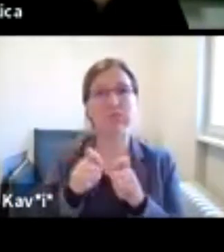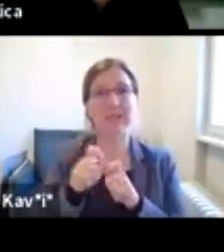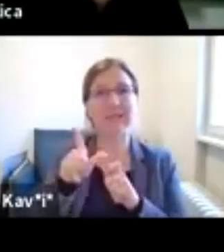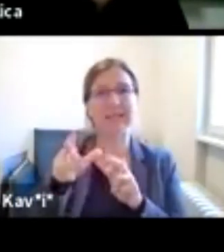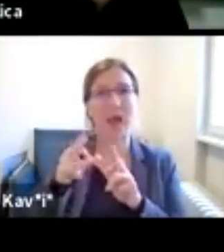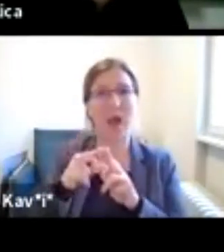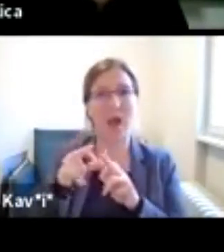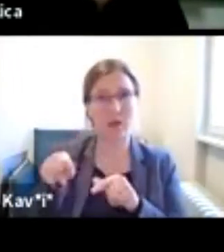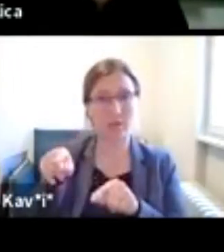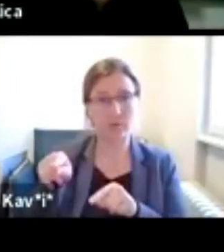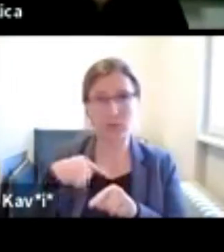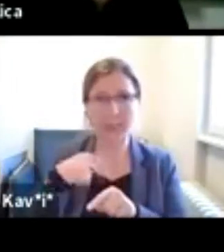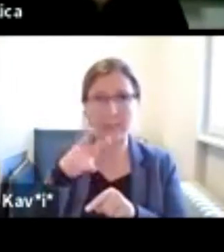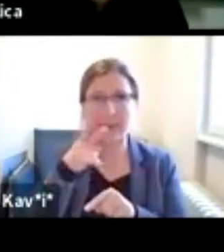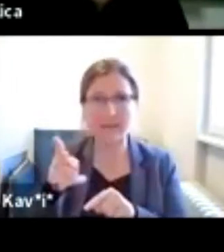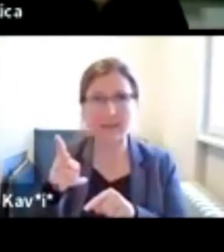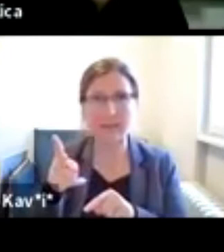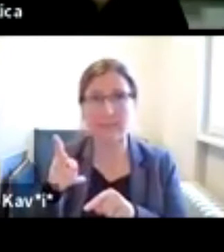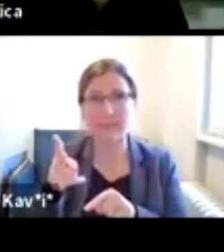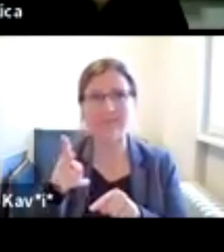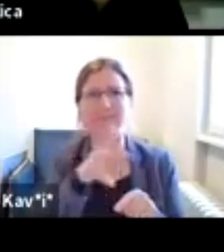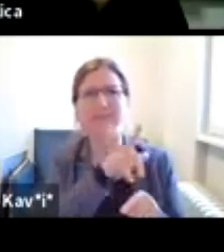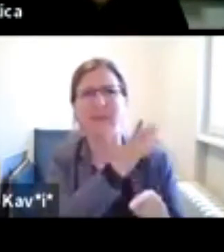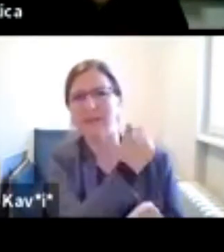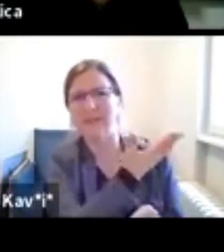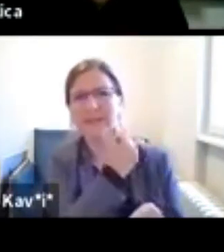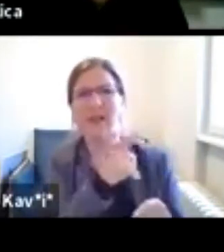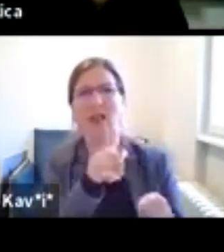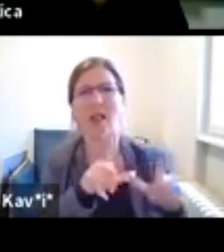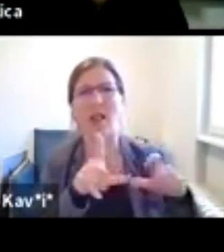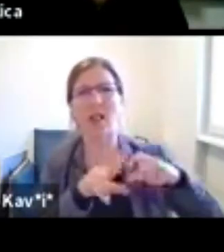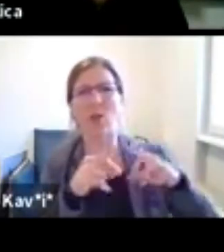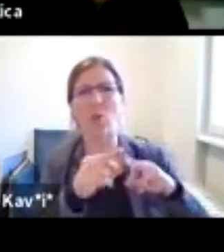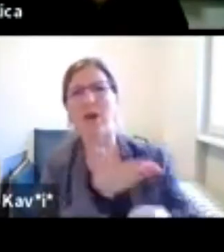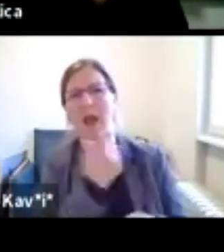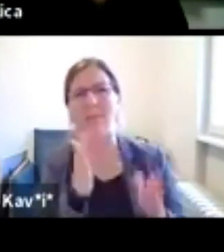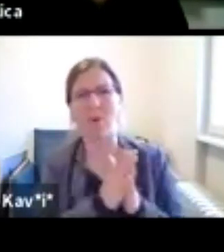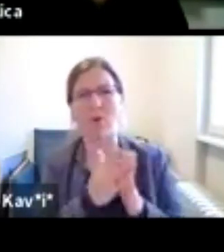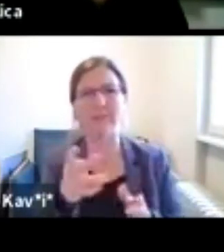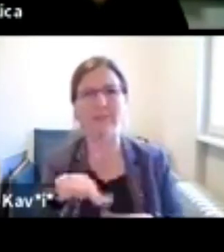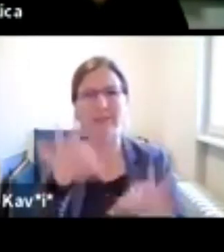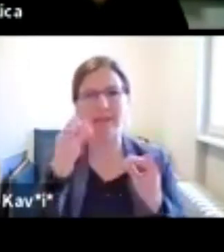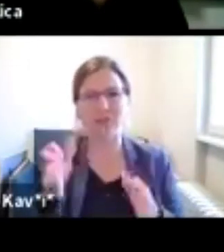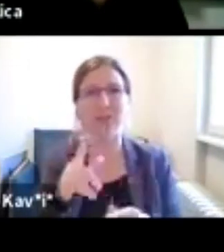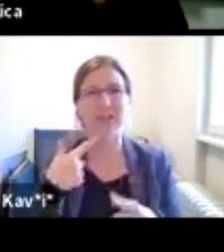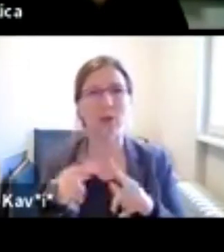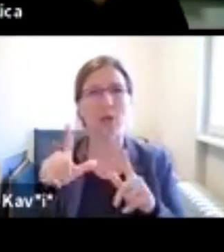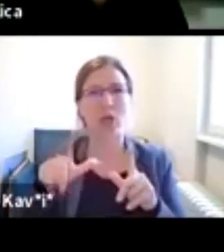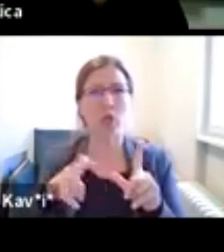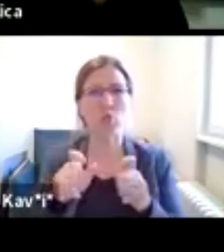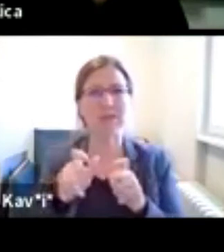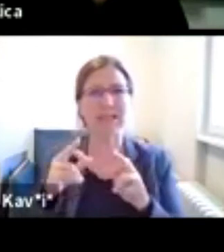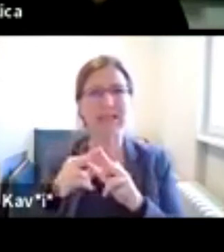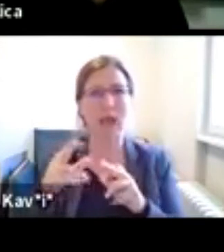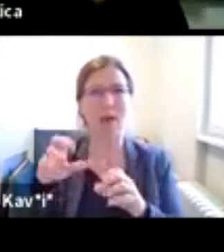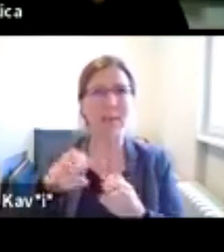ne vidim. Ljubice, Luka, pronađi mi ju, molim te. Ljubica malo bude, pa ne bude, jer bo se to nešto